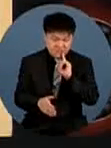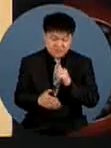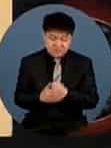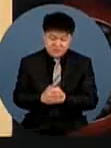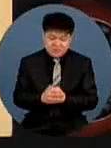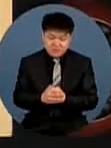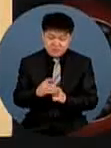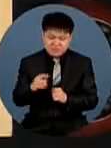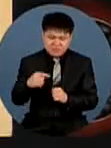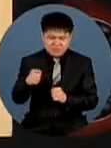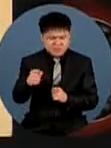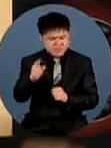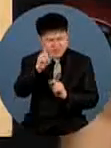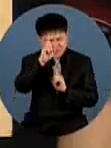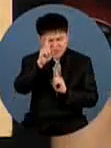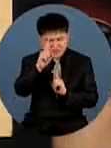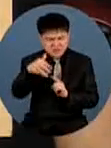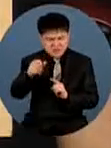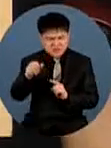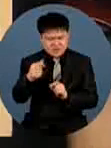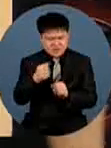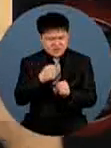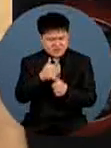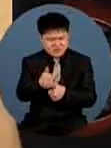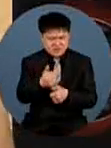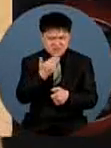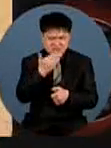네, 능가하는 기사가 없었어요. 네.